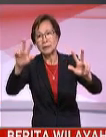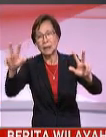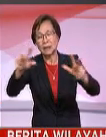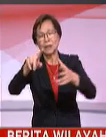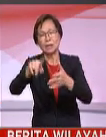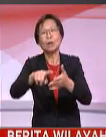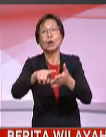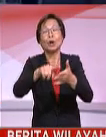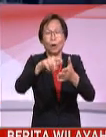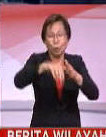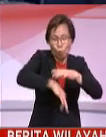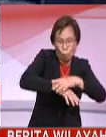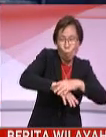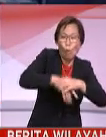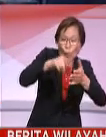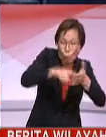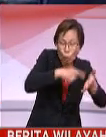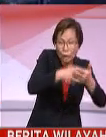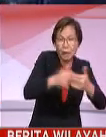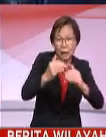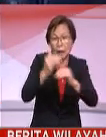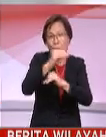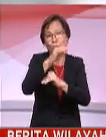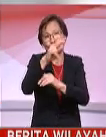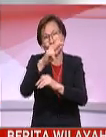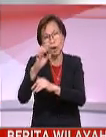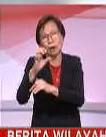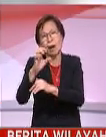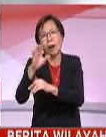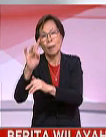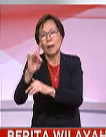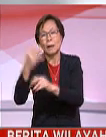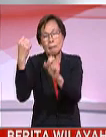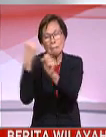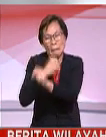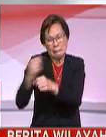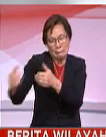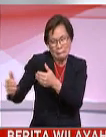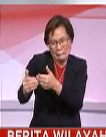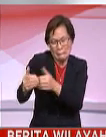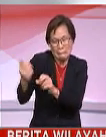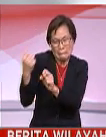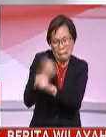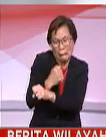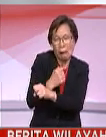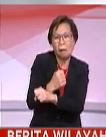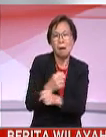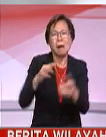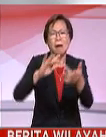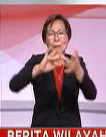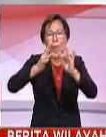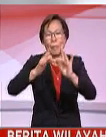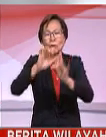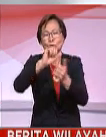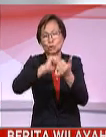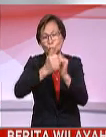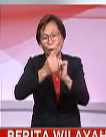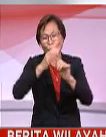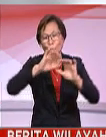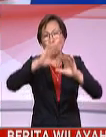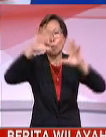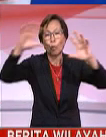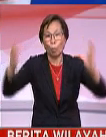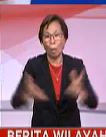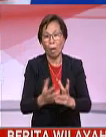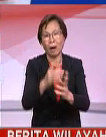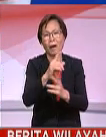318,943 undi, kelebihan 200,000 undi daripada pencabar terdekat. Menurut laman rasmi sukan dunia, bekas